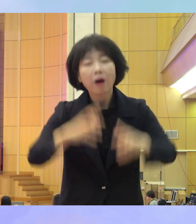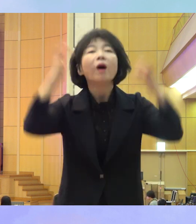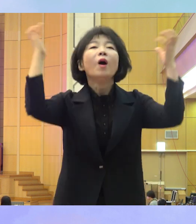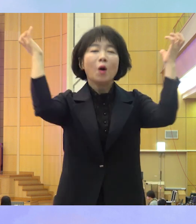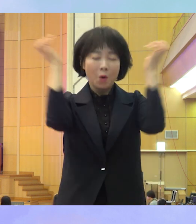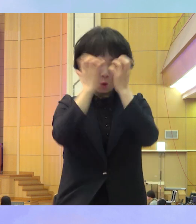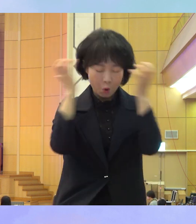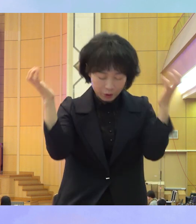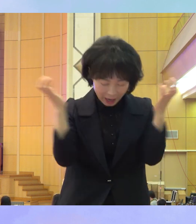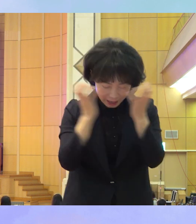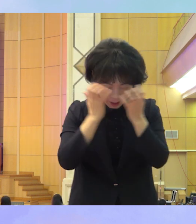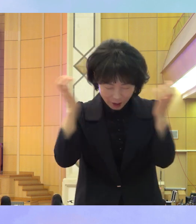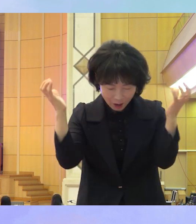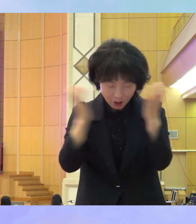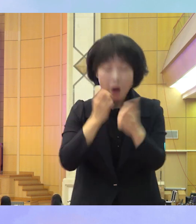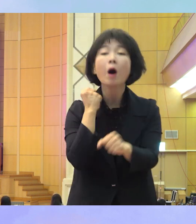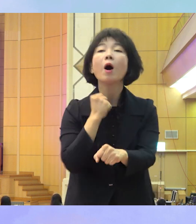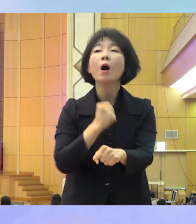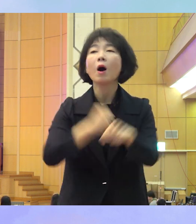지치고